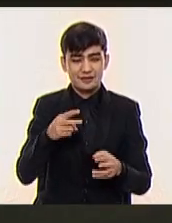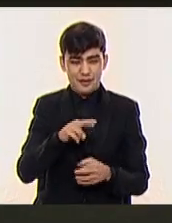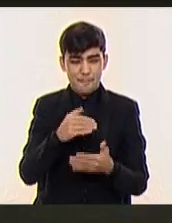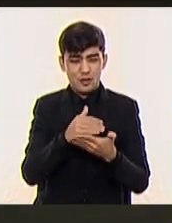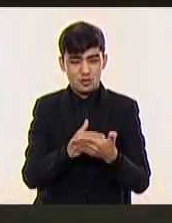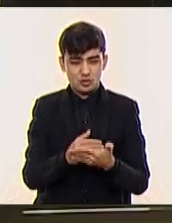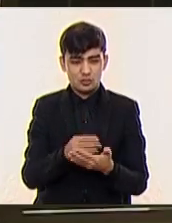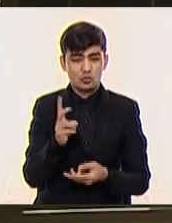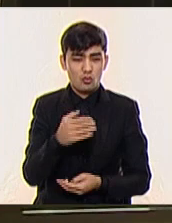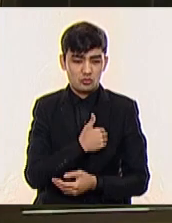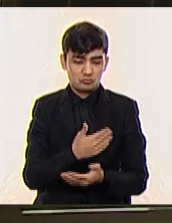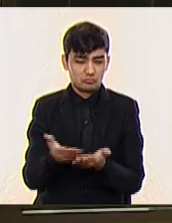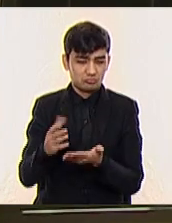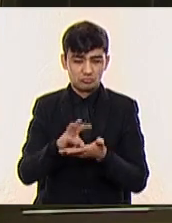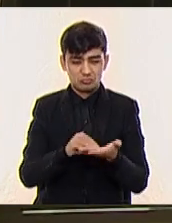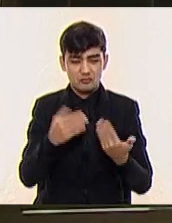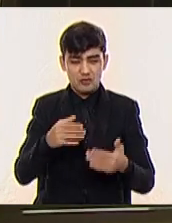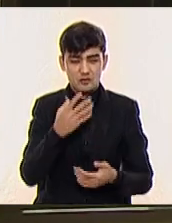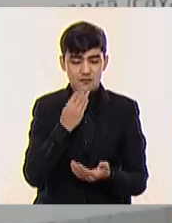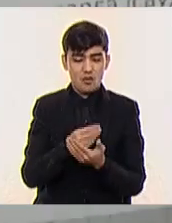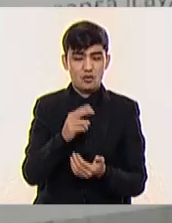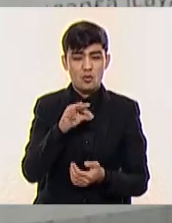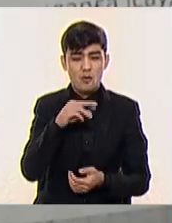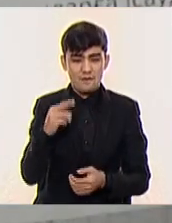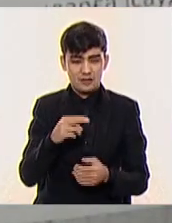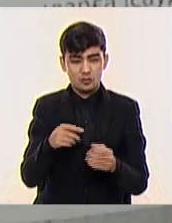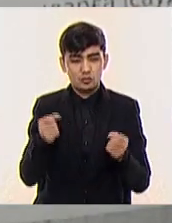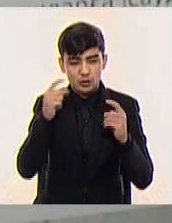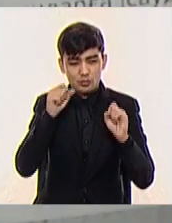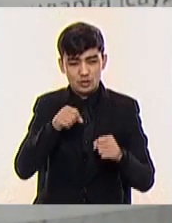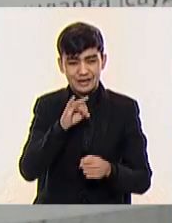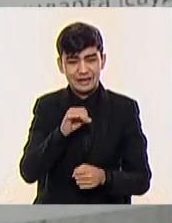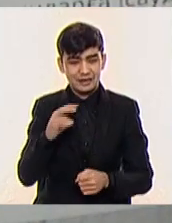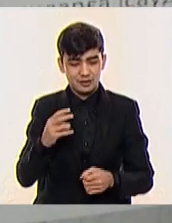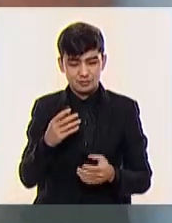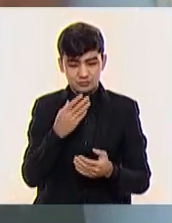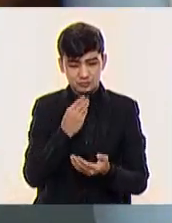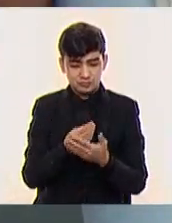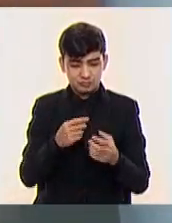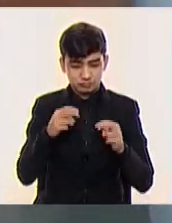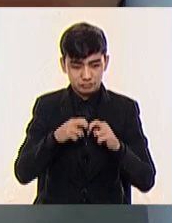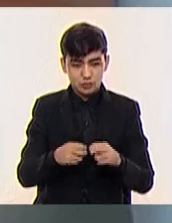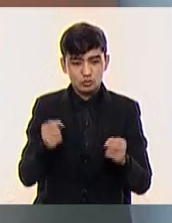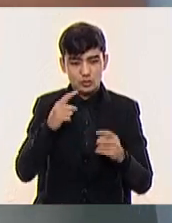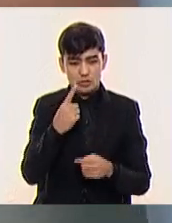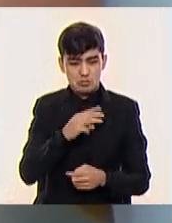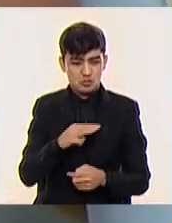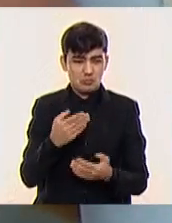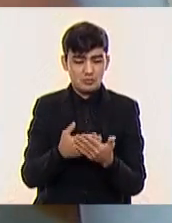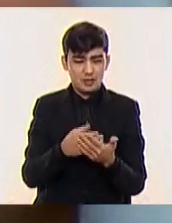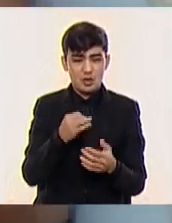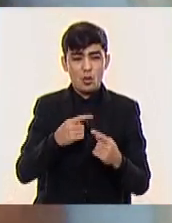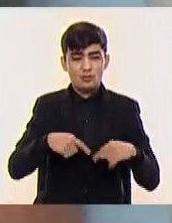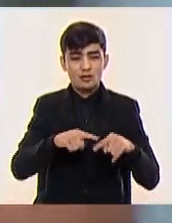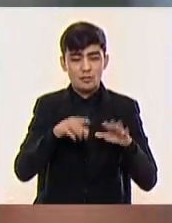является добровольной. Кстати, узнать свой COVID-статус можно и без него через ИИН. Это займет не больше минуты. Для этого в общественном